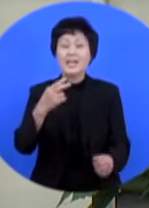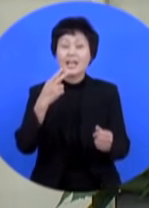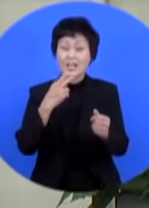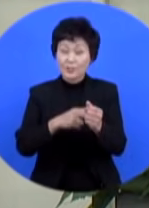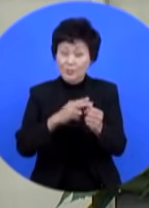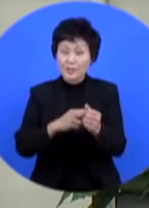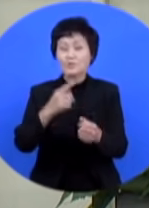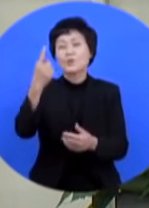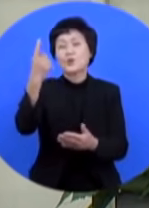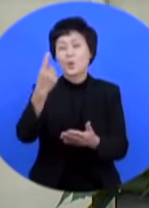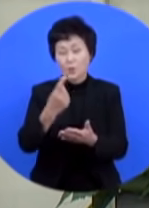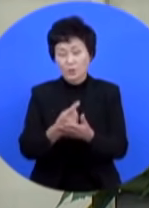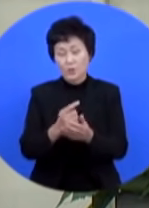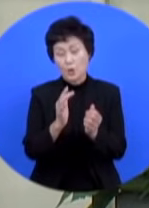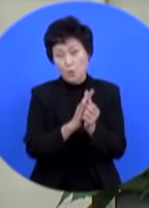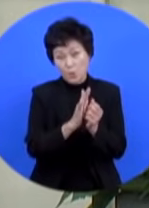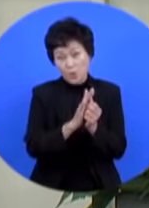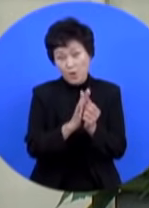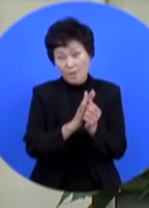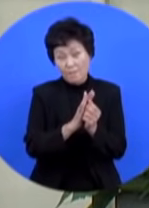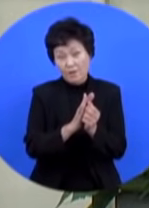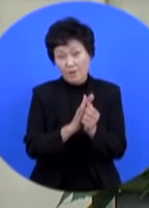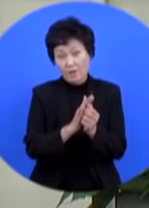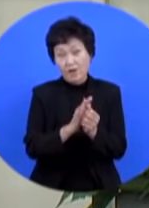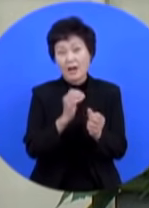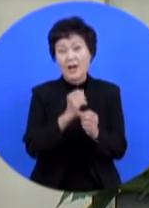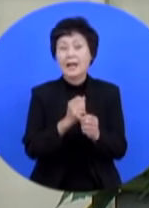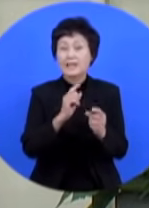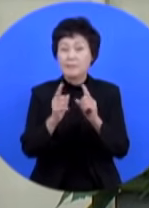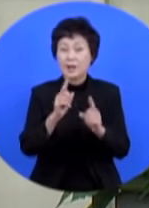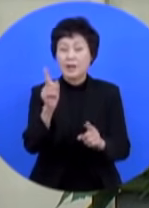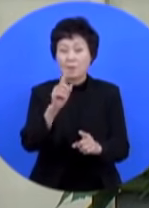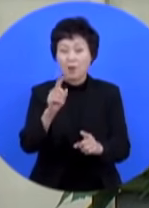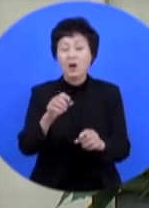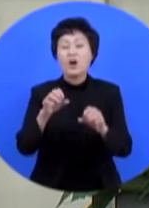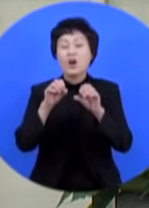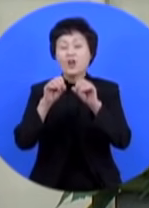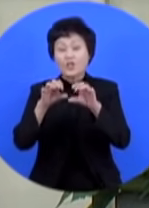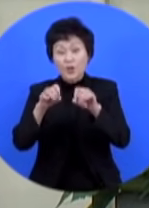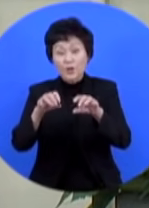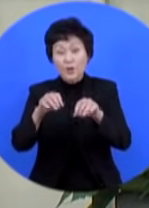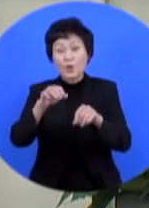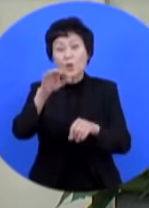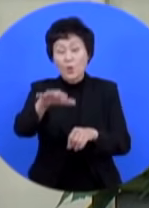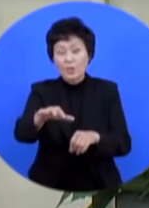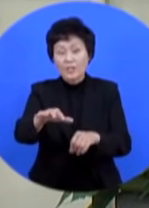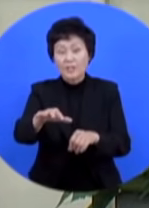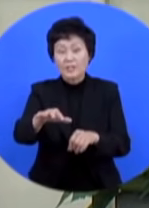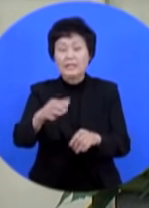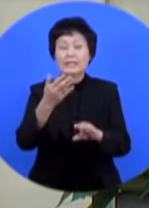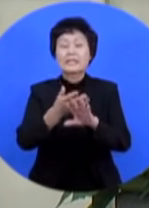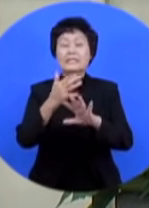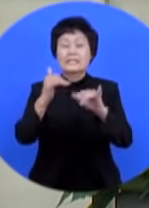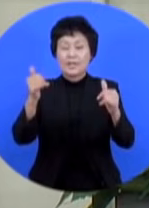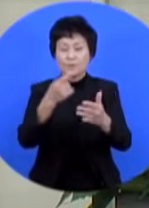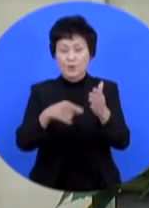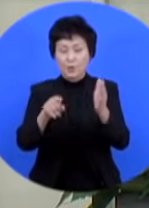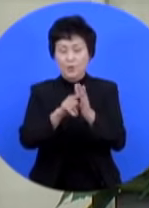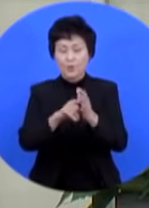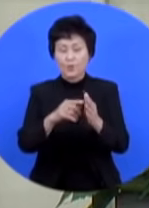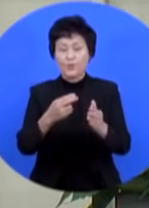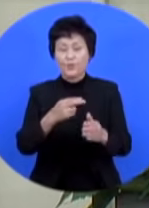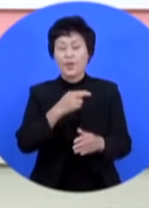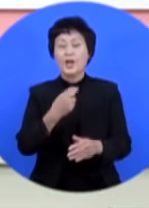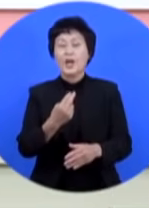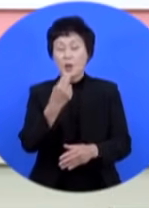위로하시면서 선교지에서 타인을 구제하고 목숨을 바친 것은 순교다라고 네. 말씀을